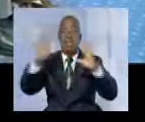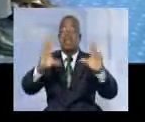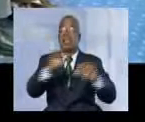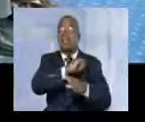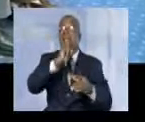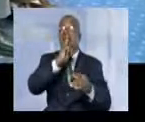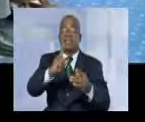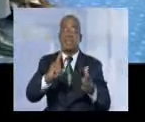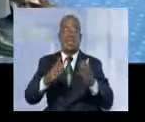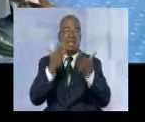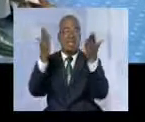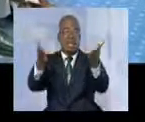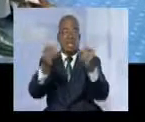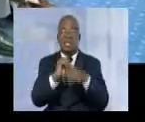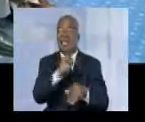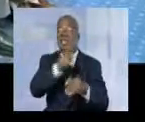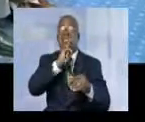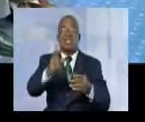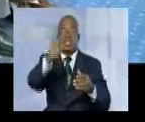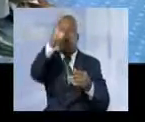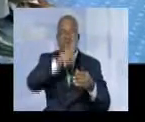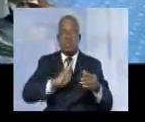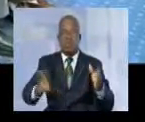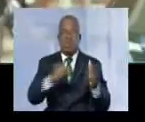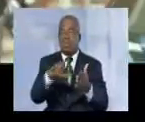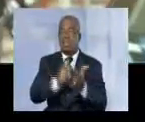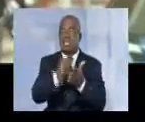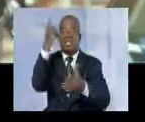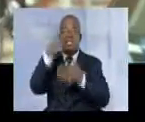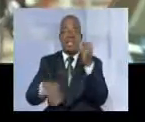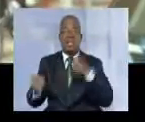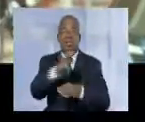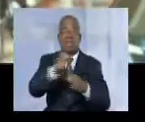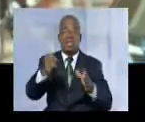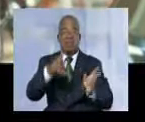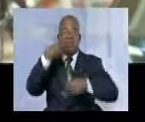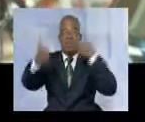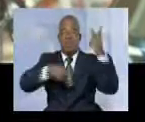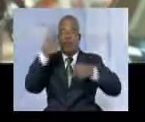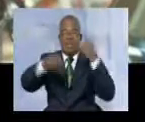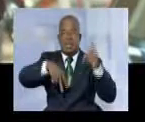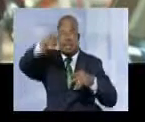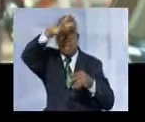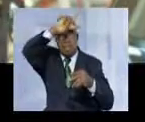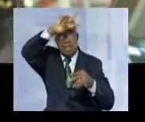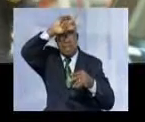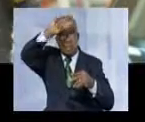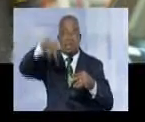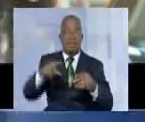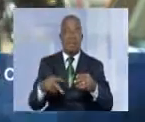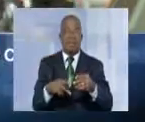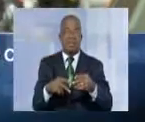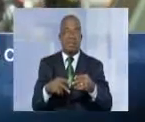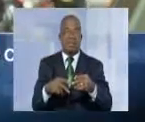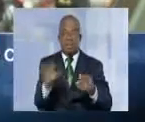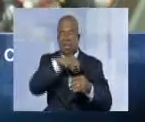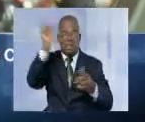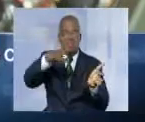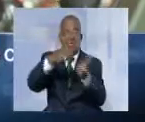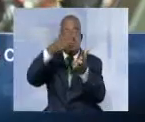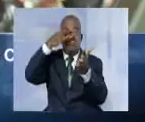d'autres trouvailles dans la lutte contre le paludisme. Des médicaments efficaces pour lutter convenablement contre